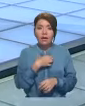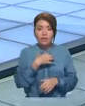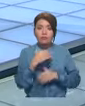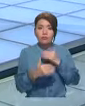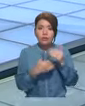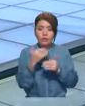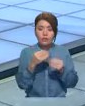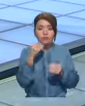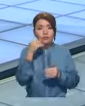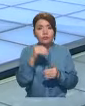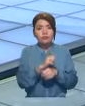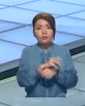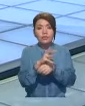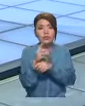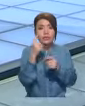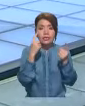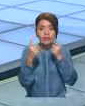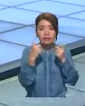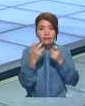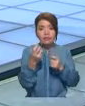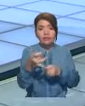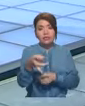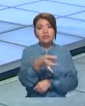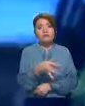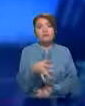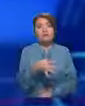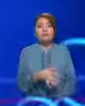обеспечивают работу информационной инфраструктуры республики.